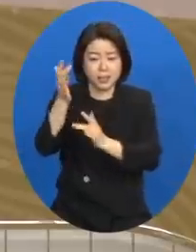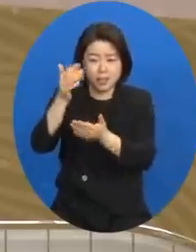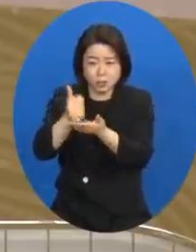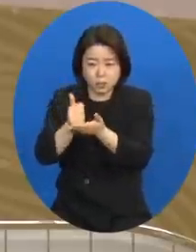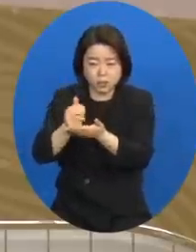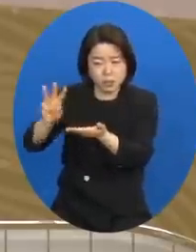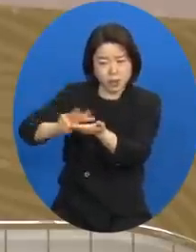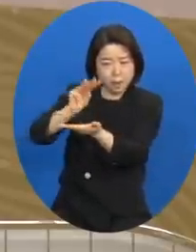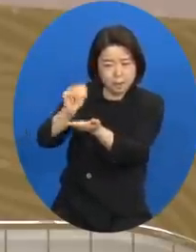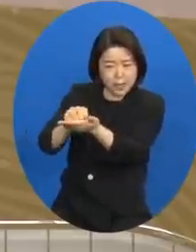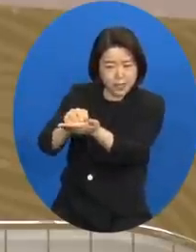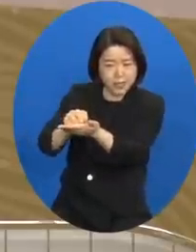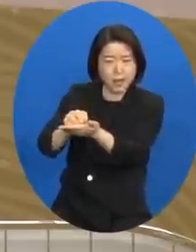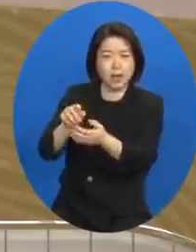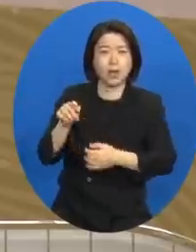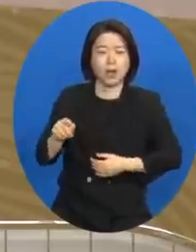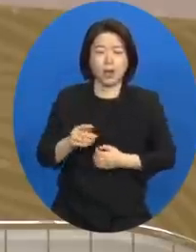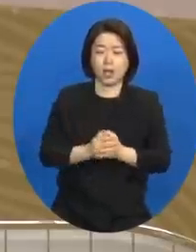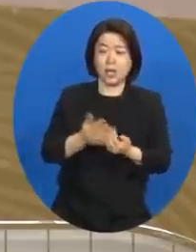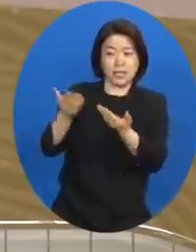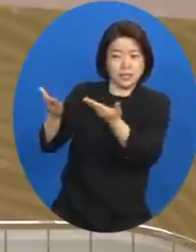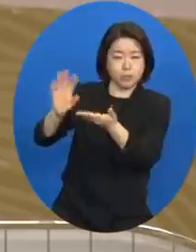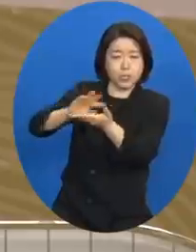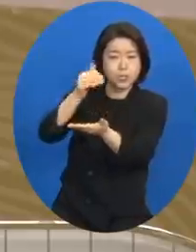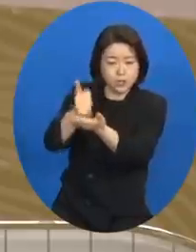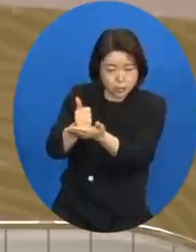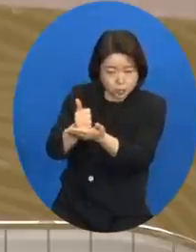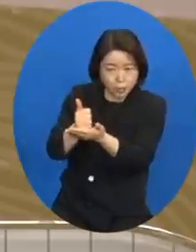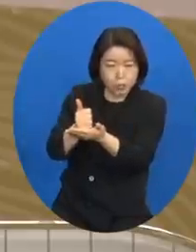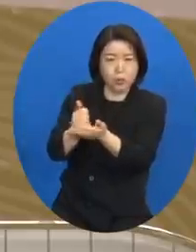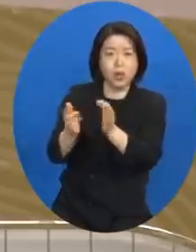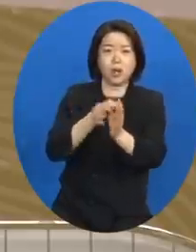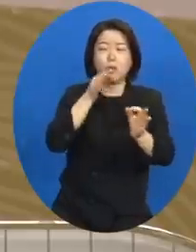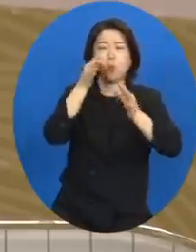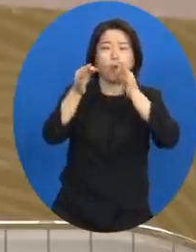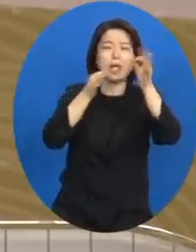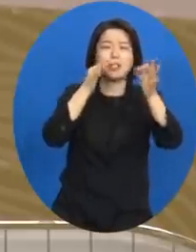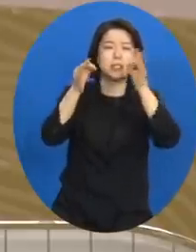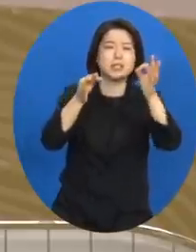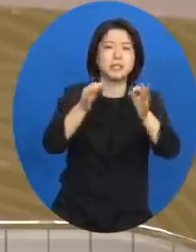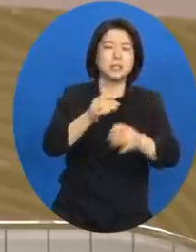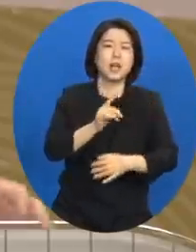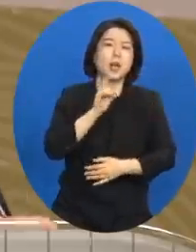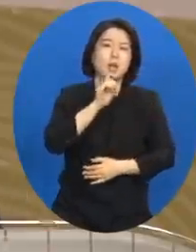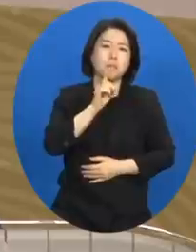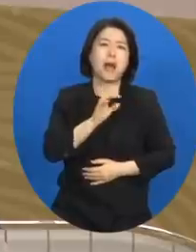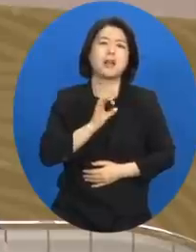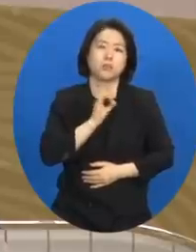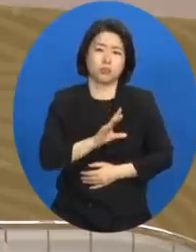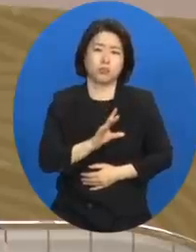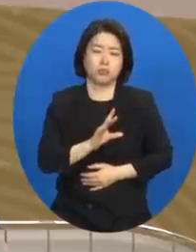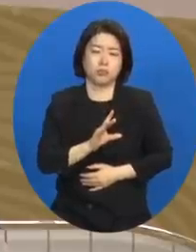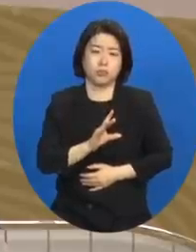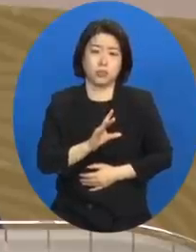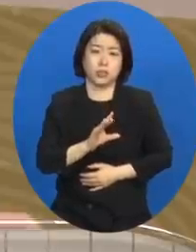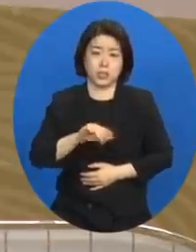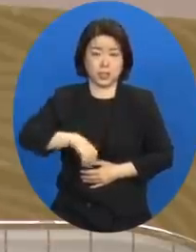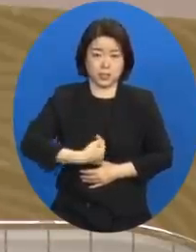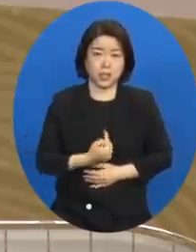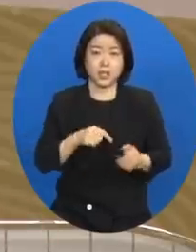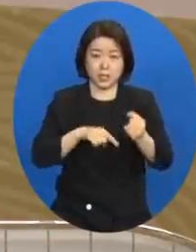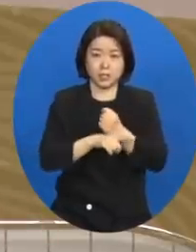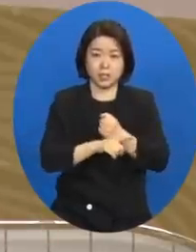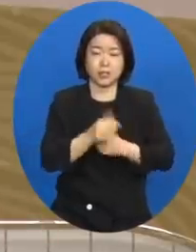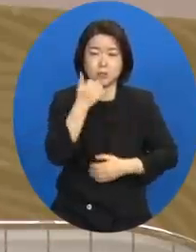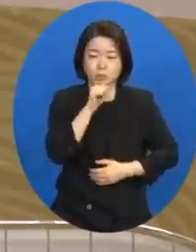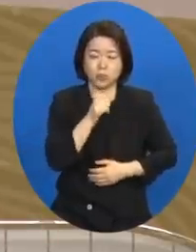메시아라고, 이분이 바로 그리스도라고 외치는 소리였다. 자기가 그런 의미였다는 거예요. 여러분, 이